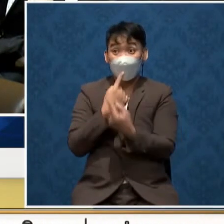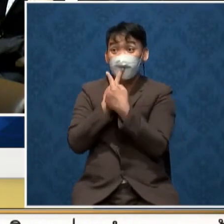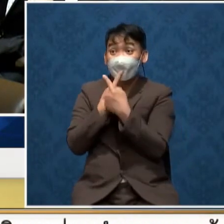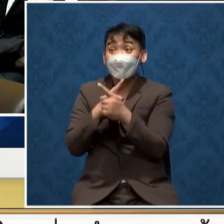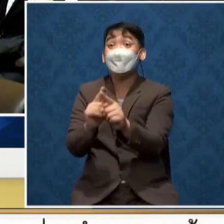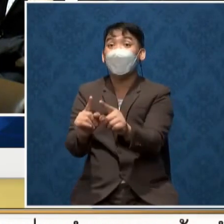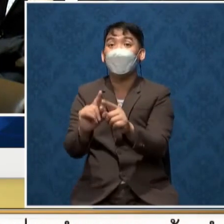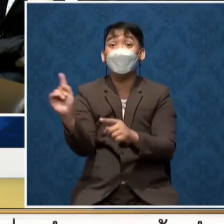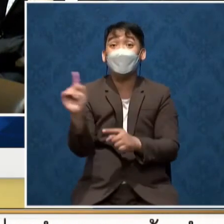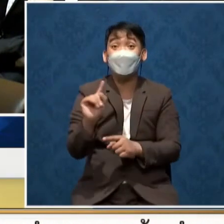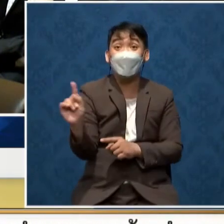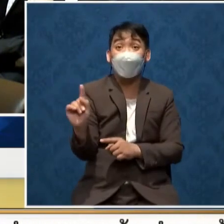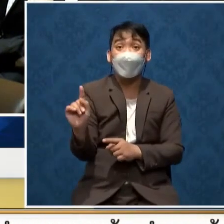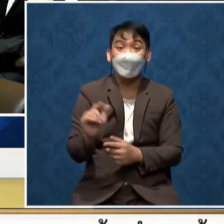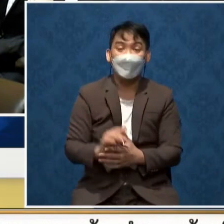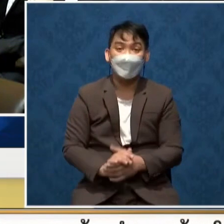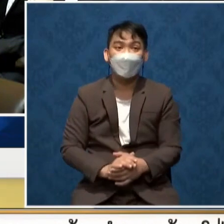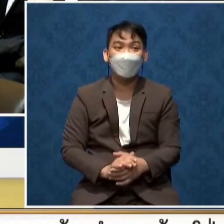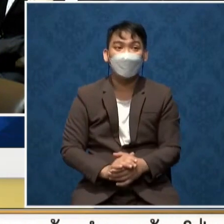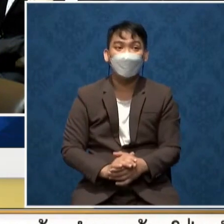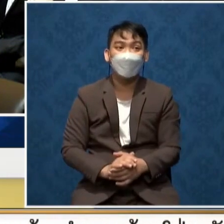ว่